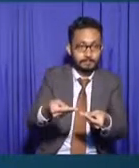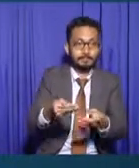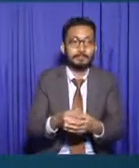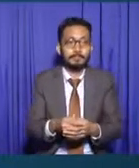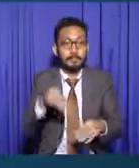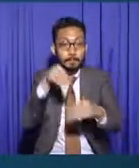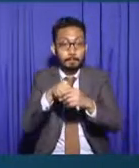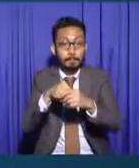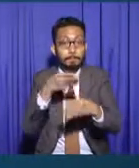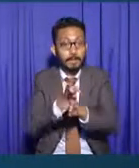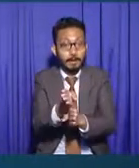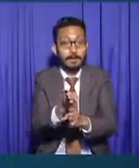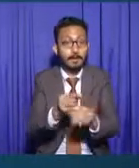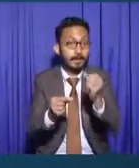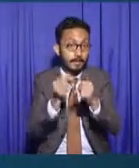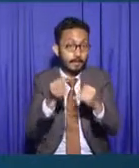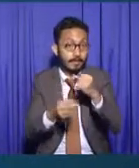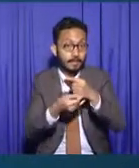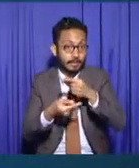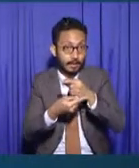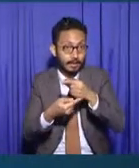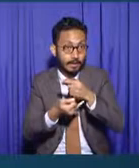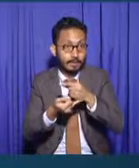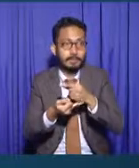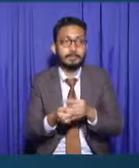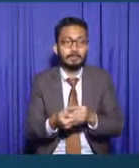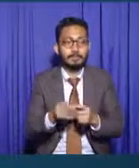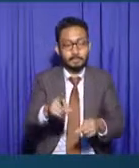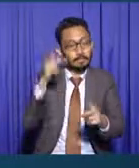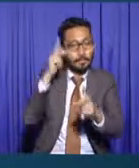dikenali sebagai Bape pewarisan